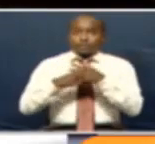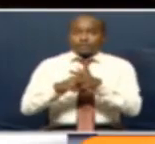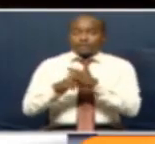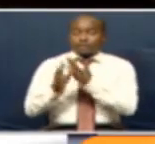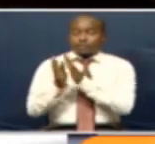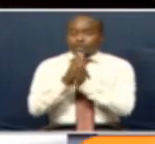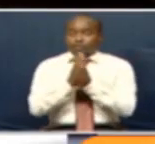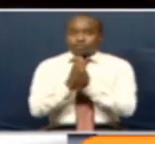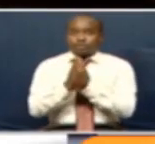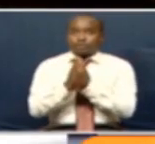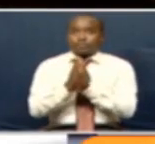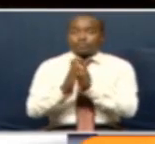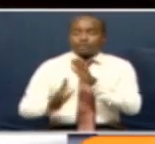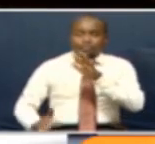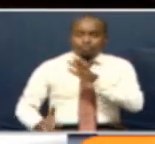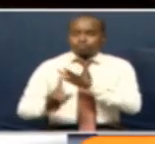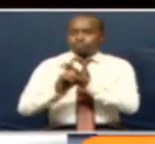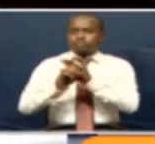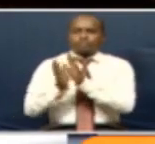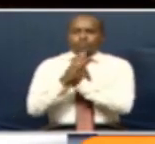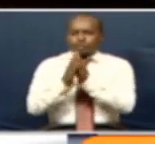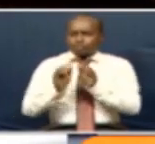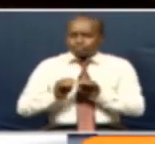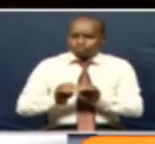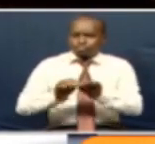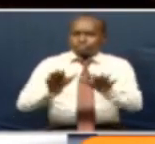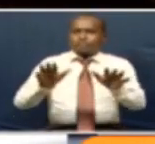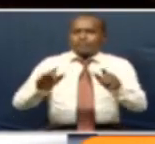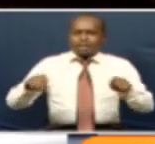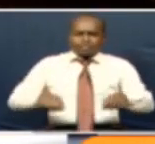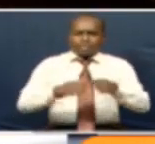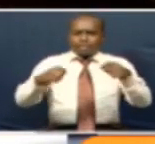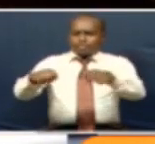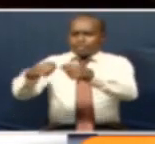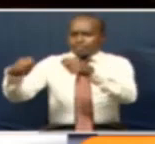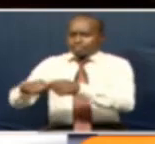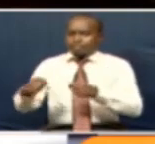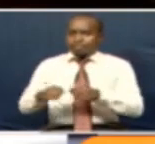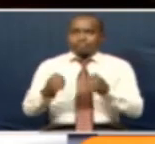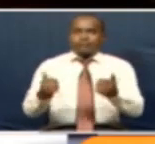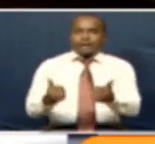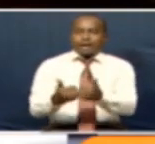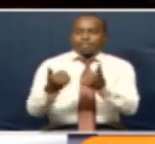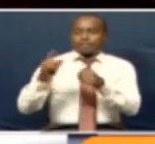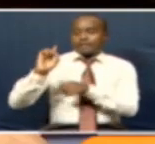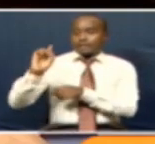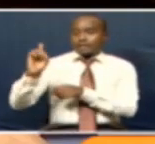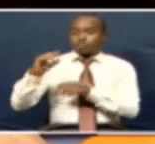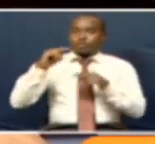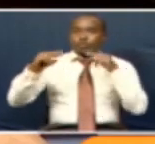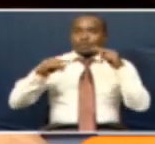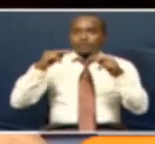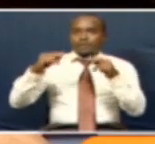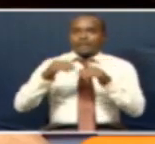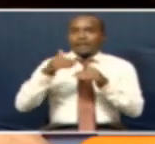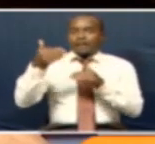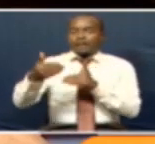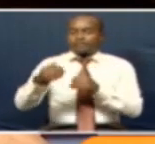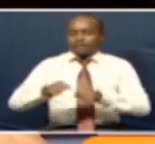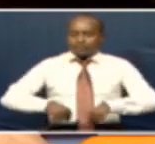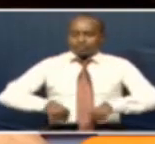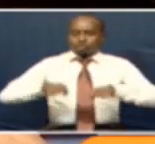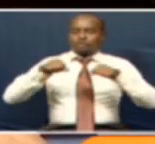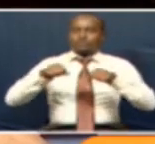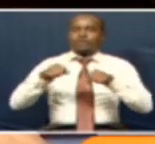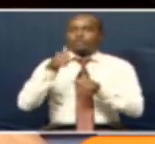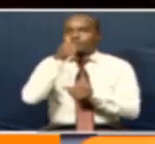Tunaanza na taarifa ambayo imezua gumzo Nairobi, kwani ghasia zilizuka katika mkahawa mmoja hapa jijini baada ya mwenyekiti wa halmashauri